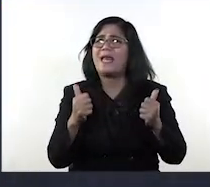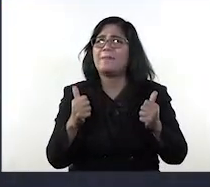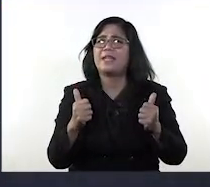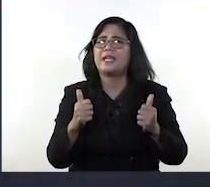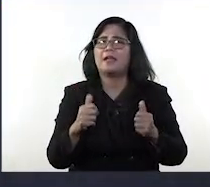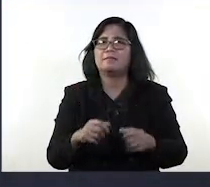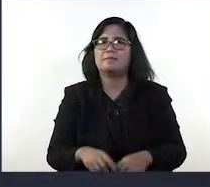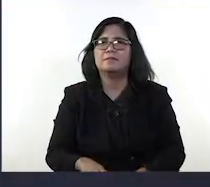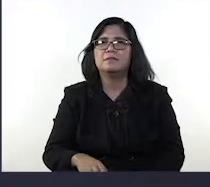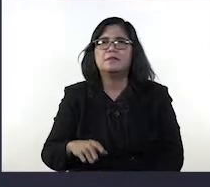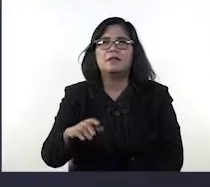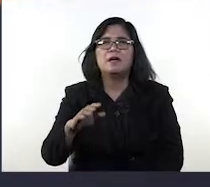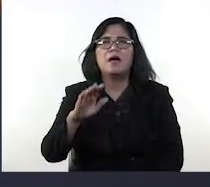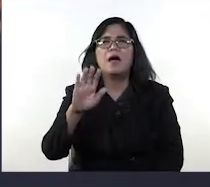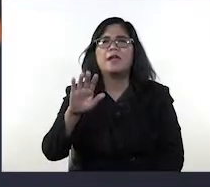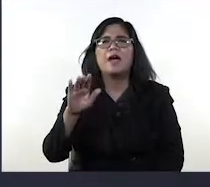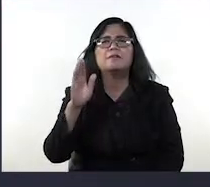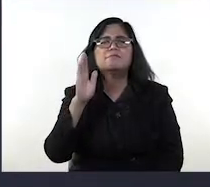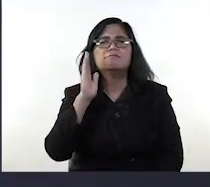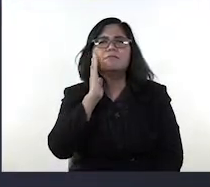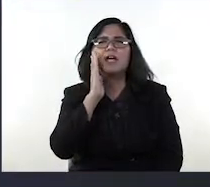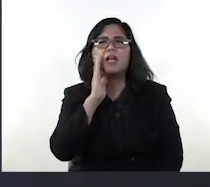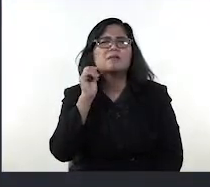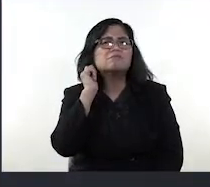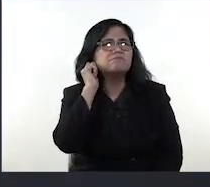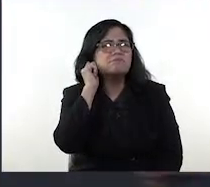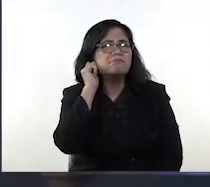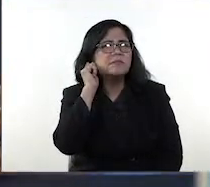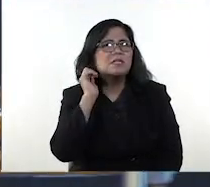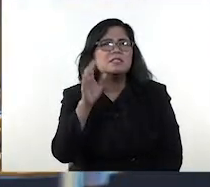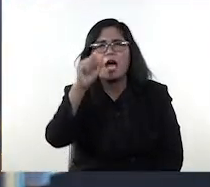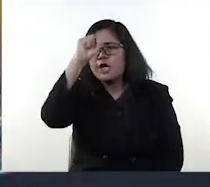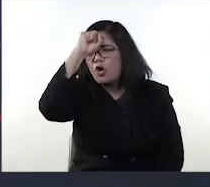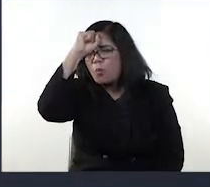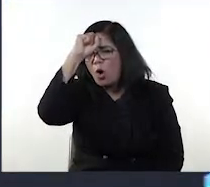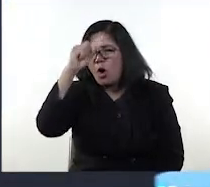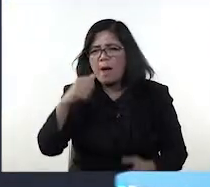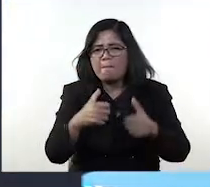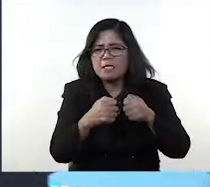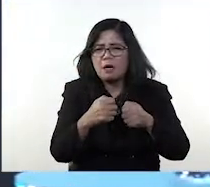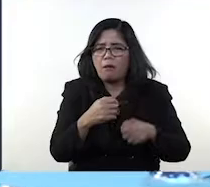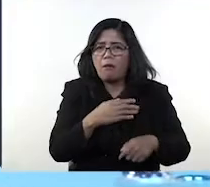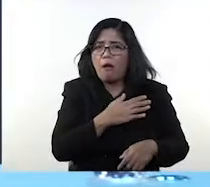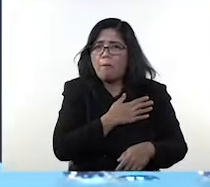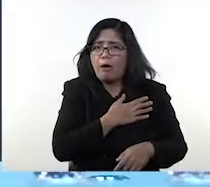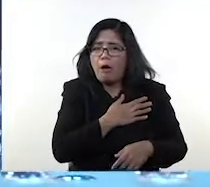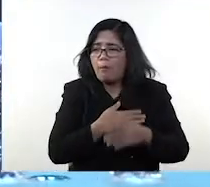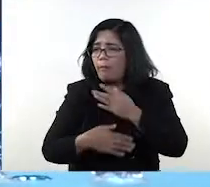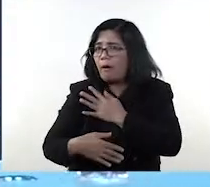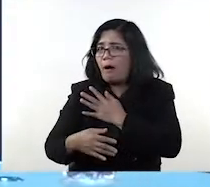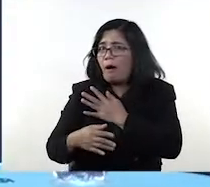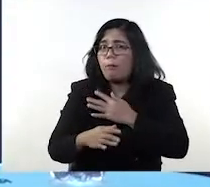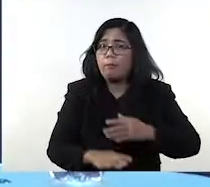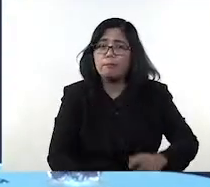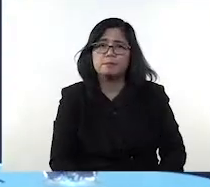mengingatkan buat saudara kalian jangan goblok klo pacarmu pacaran rabhasa narabas Ini pegang Salah